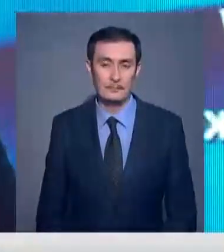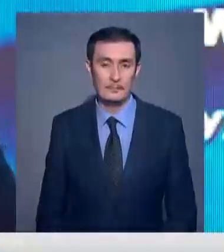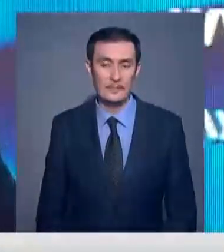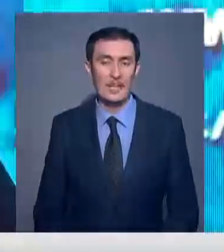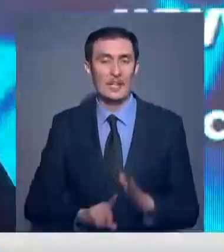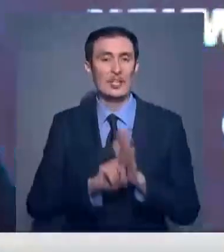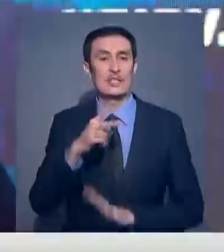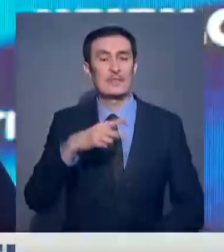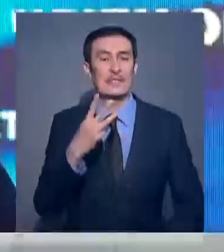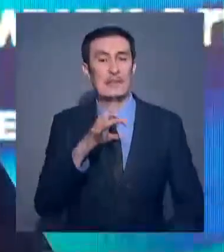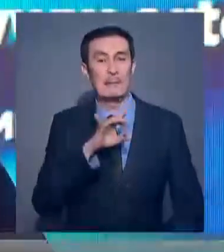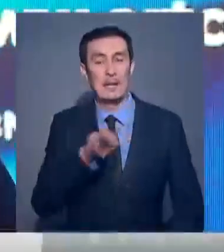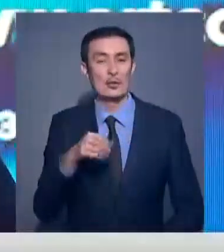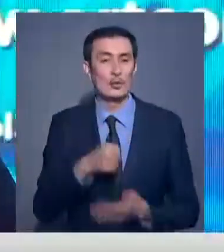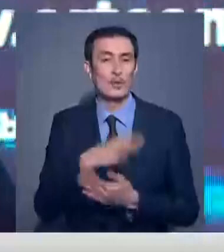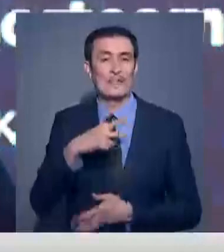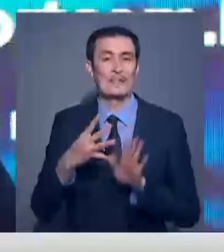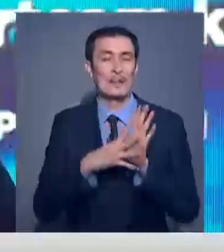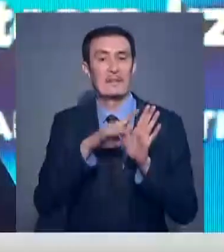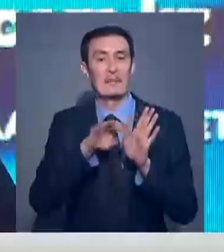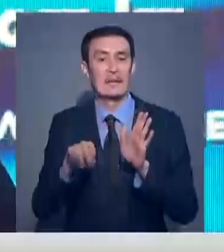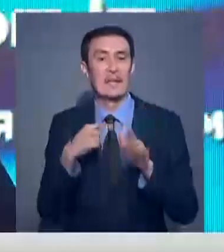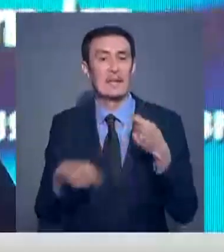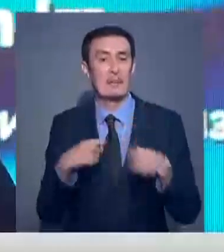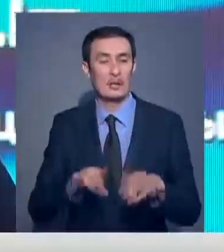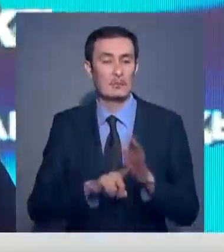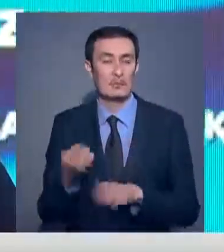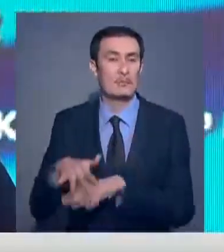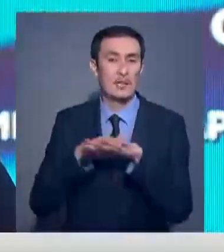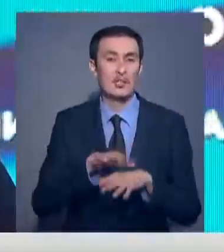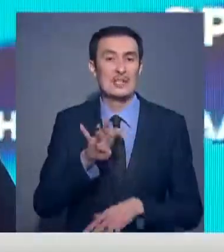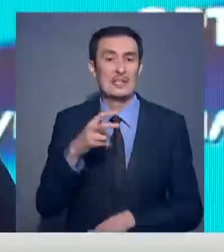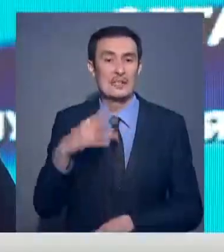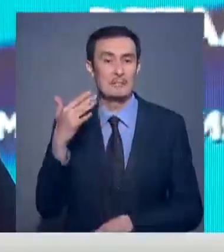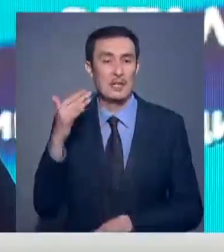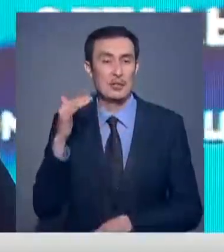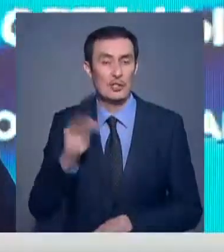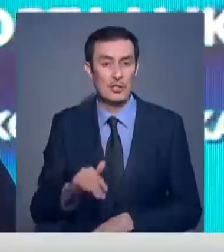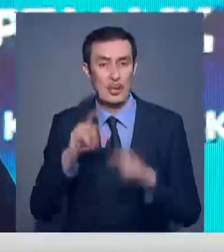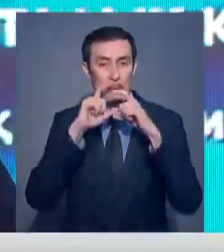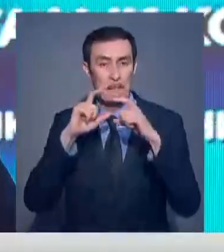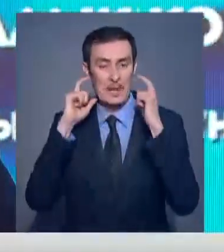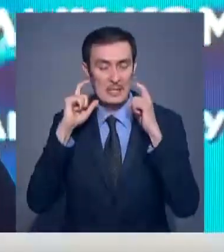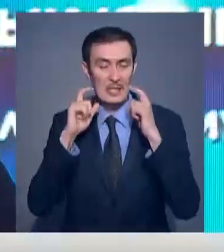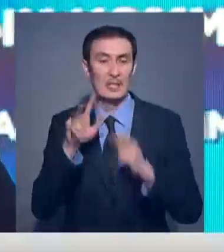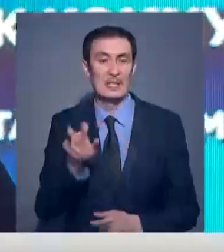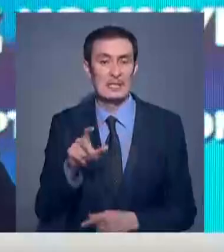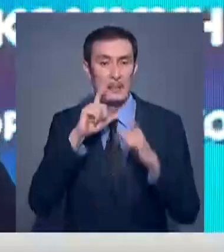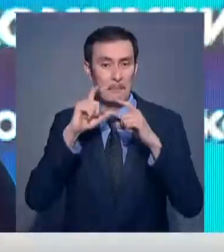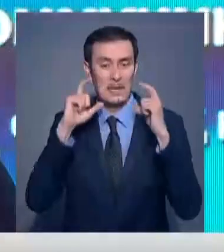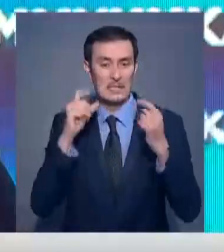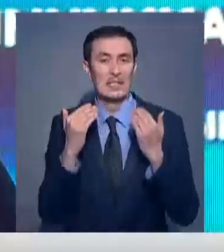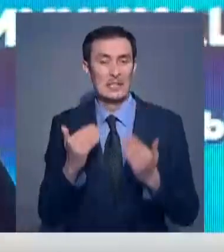С 23 марта по 29 марта на продажу в аптеку поступило 425 тысяч масок. И 300 масок